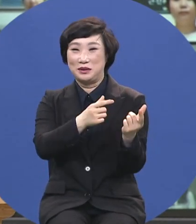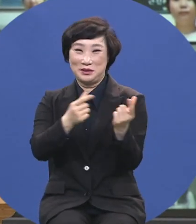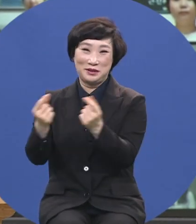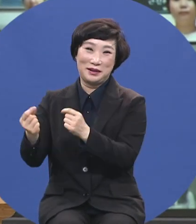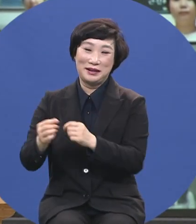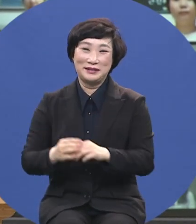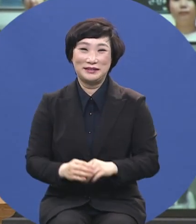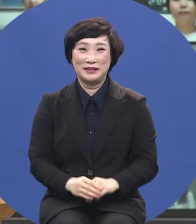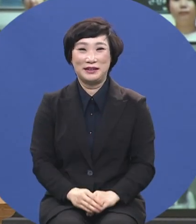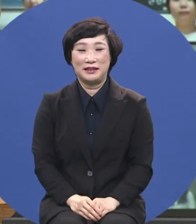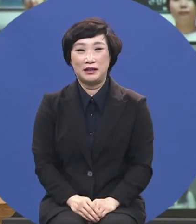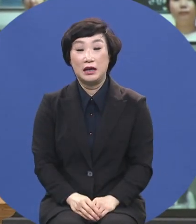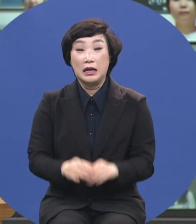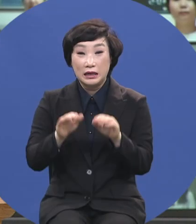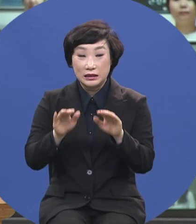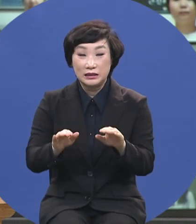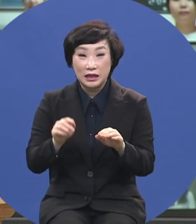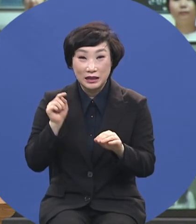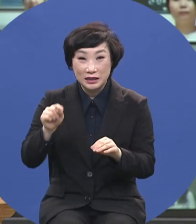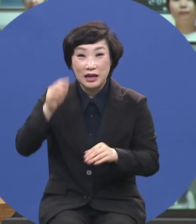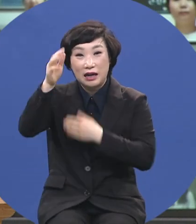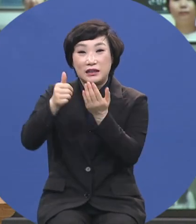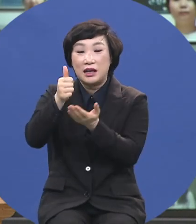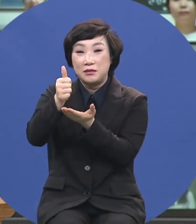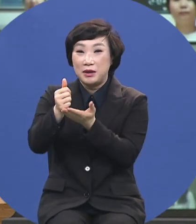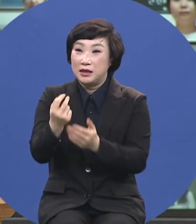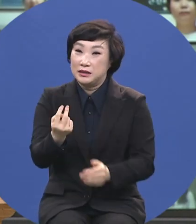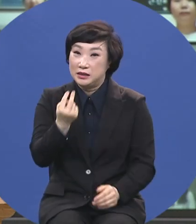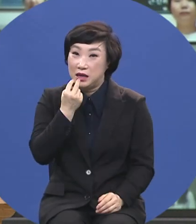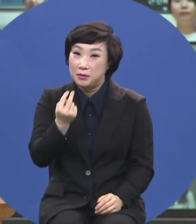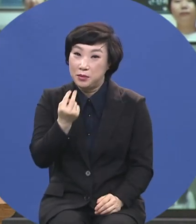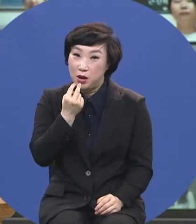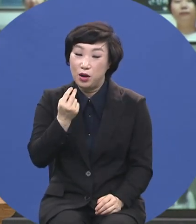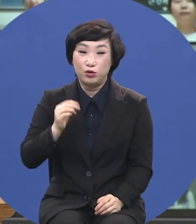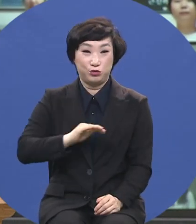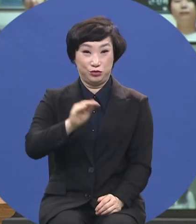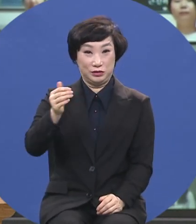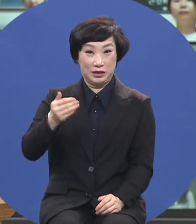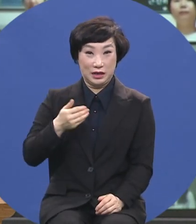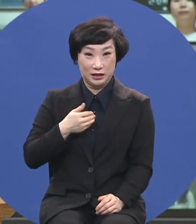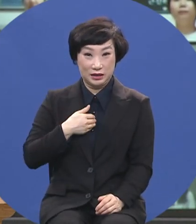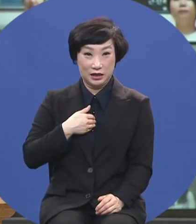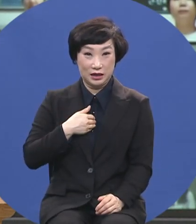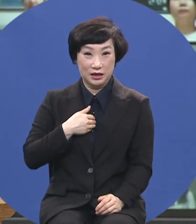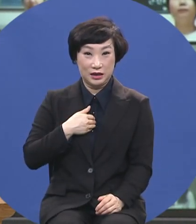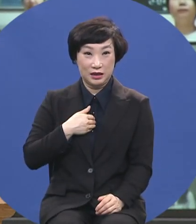동일하시오. 근데 그와 같은 생명을 우리